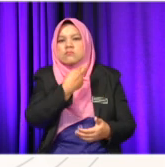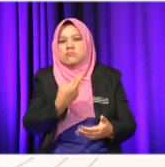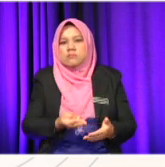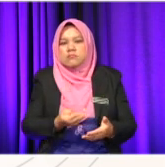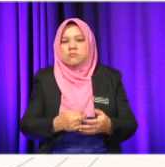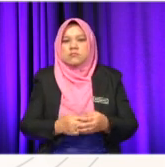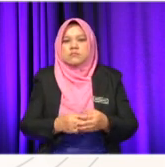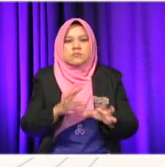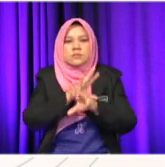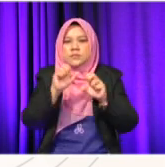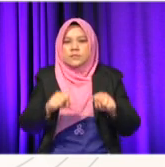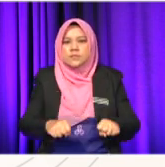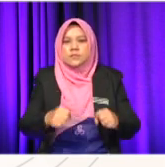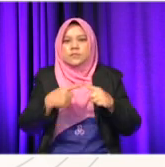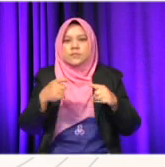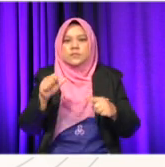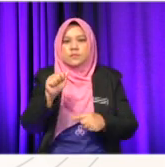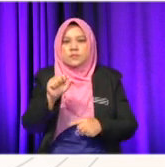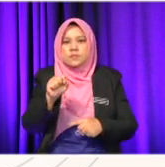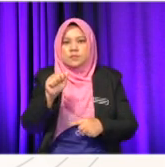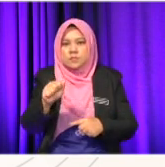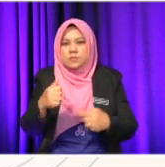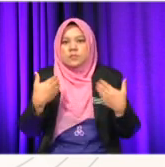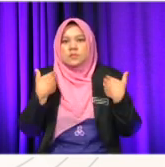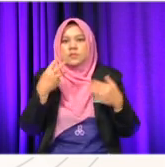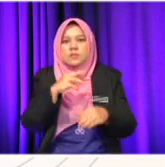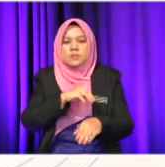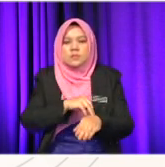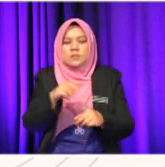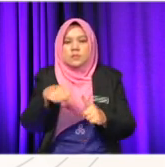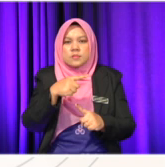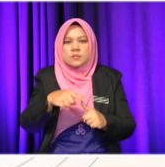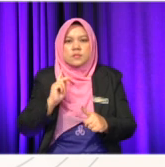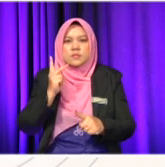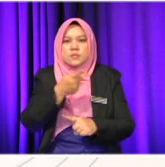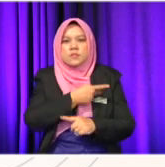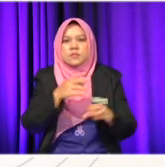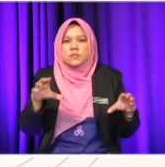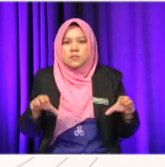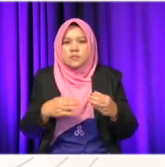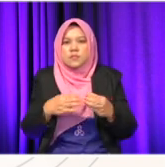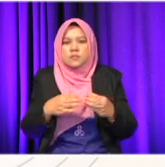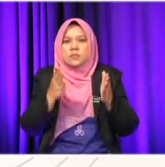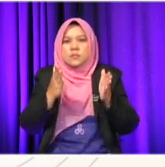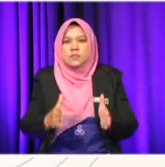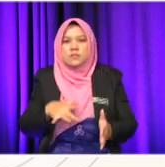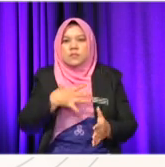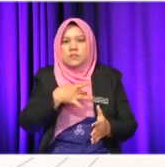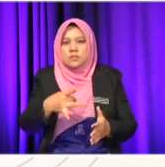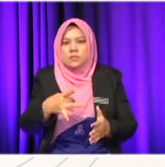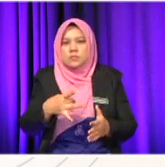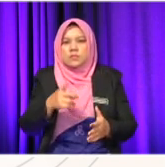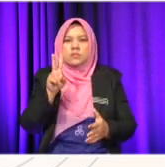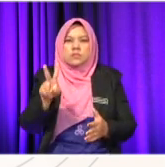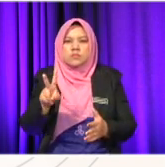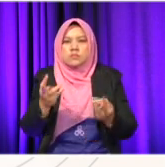kamu tak boleh putus asa dan ada masa bila kita buat sekali produk kita orang suka produk yang kedua